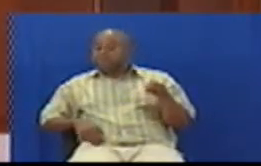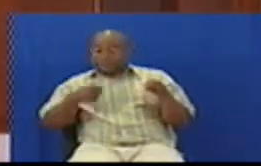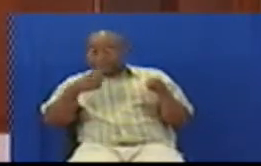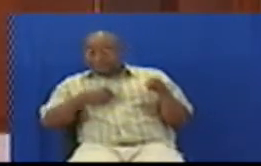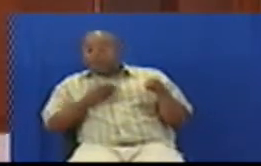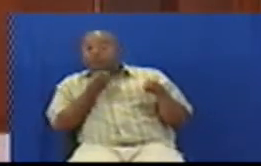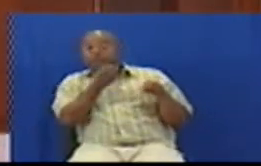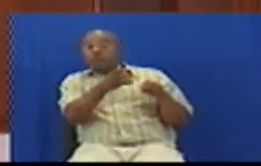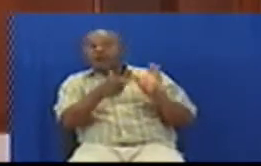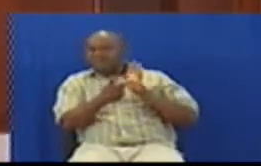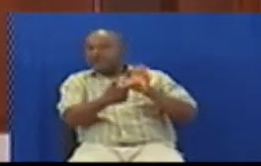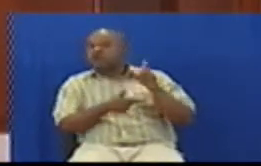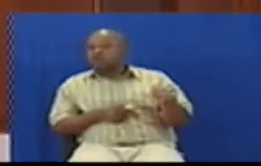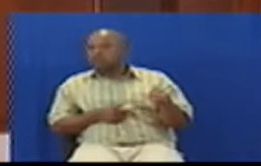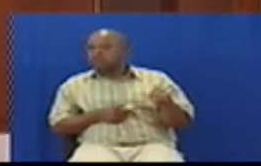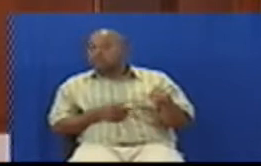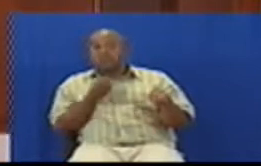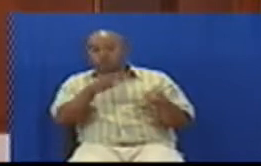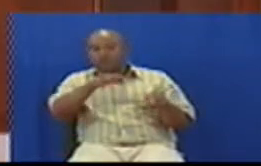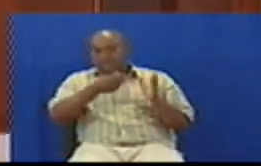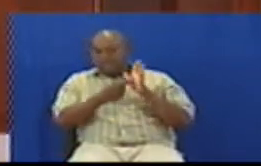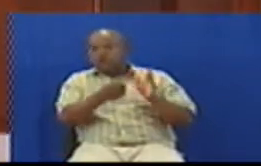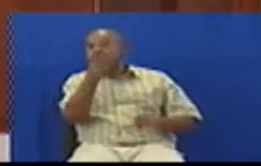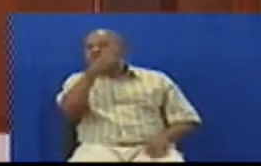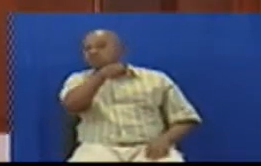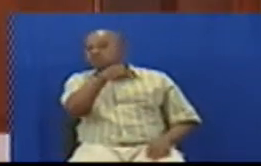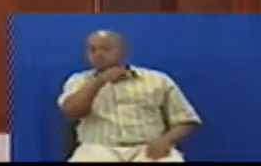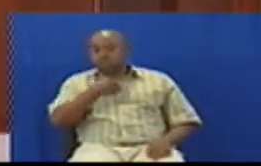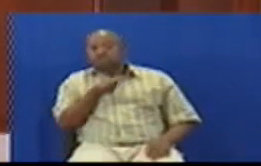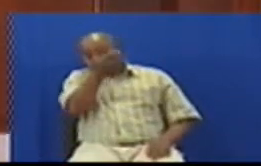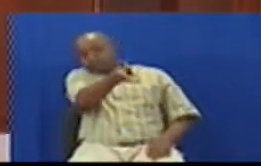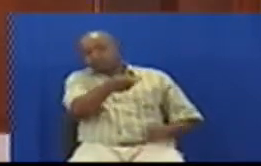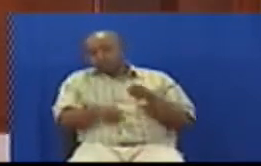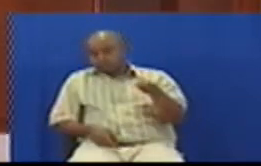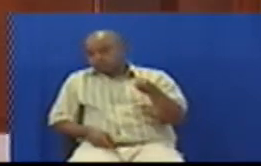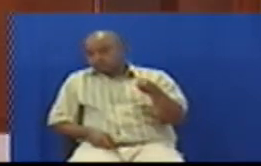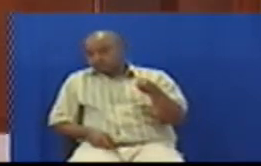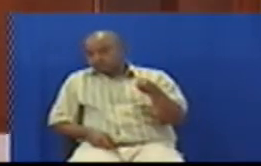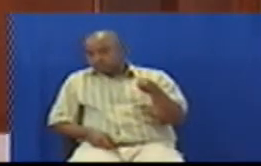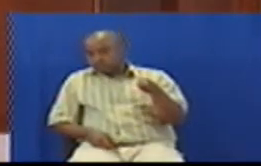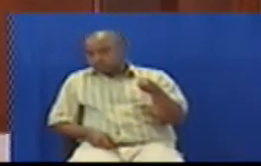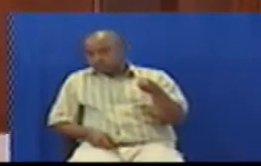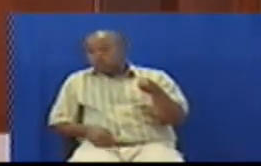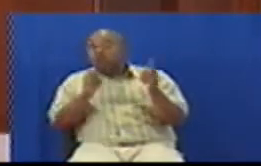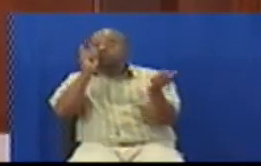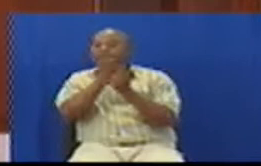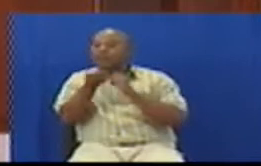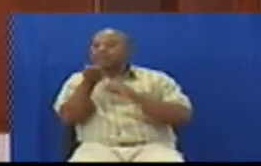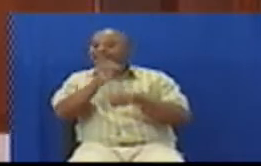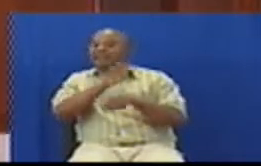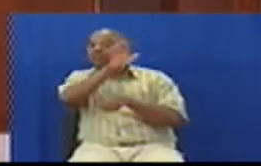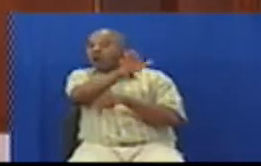sample, nitakupa hizi sample uende nazo na kwa wataalamu wako